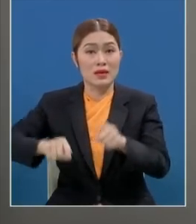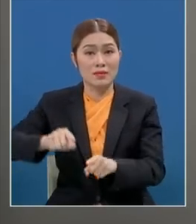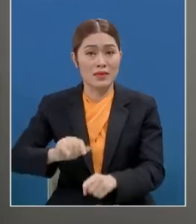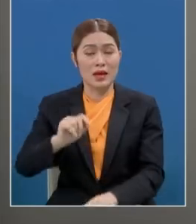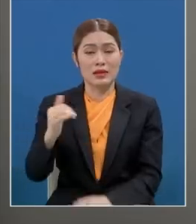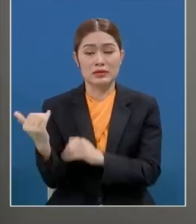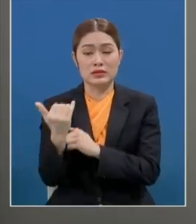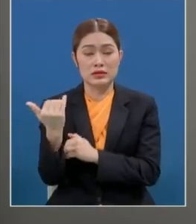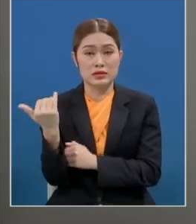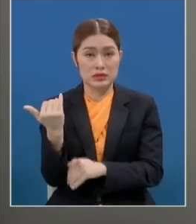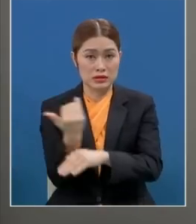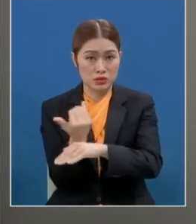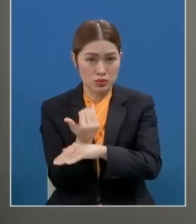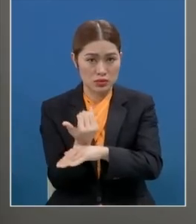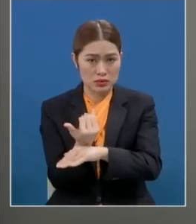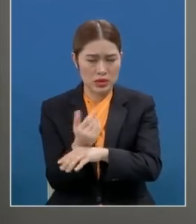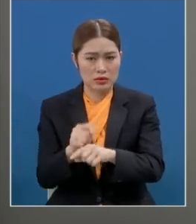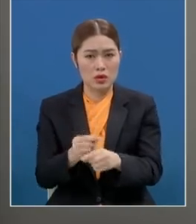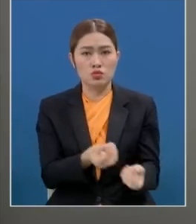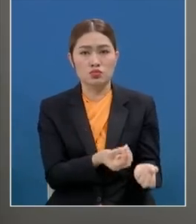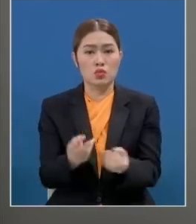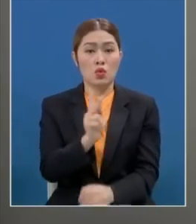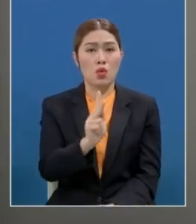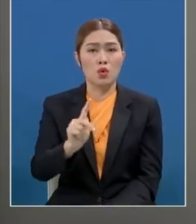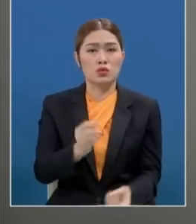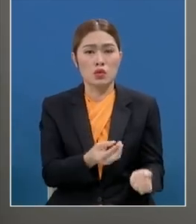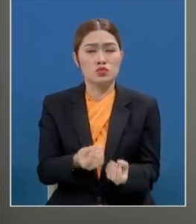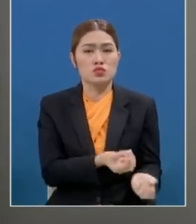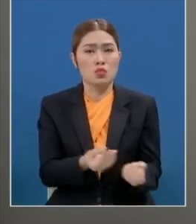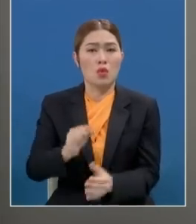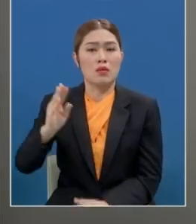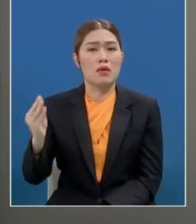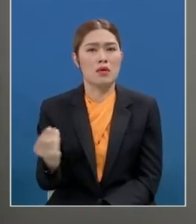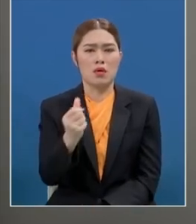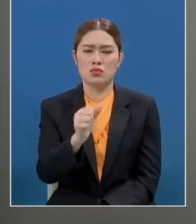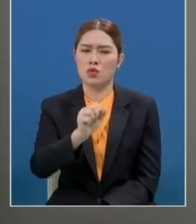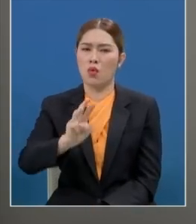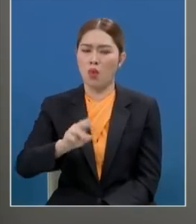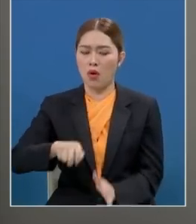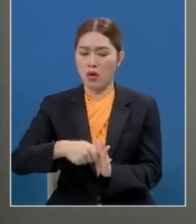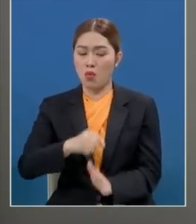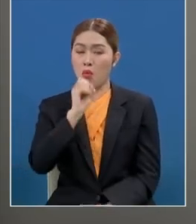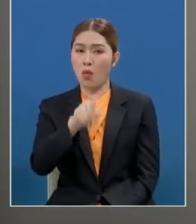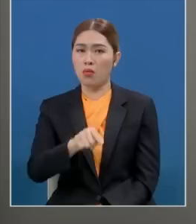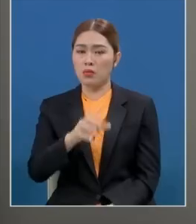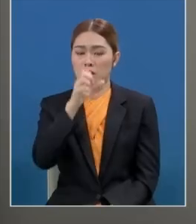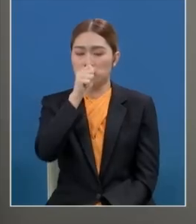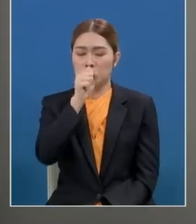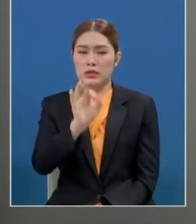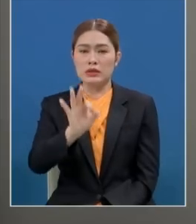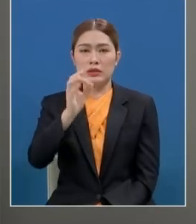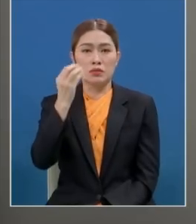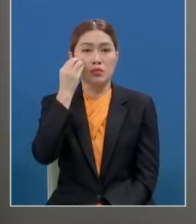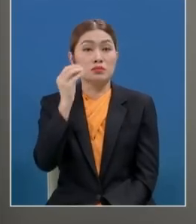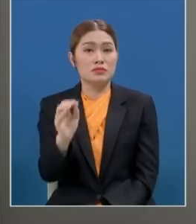พิทาให้กับสาธารณรัฐธรรมนูญอย่างรวดเร็วโดยมองว่านี่จะทำให้สวมีข้ออ้างในการไม่บวชเลือกทิศ